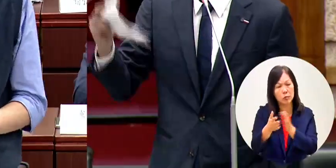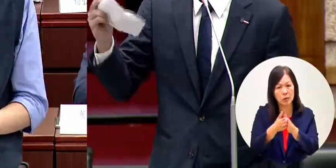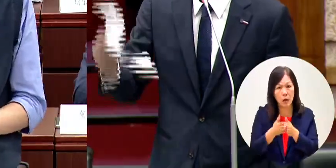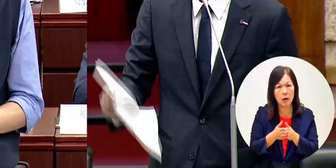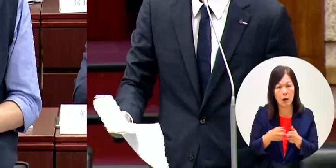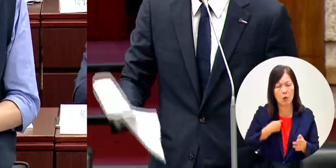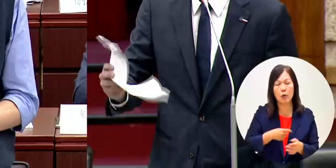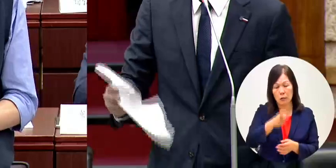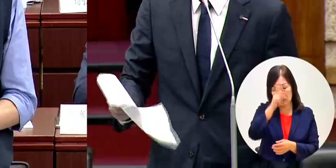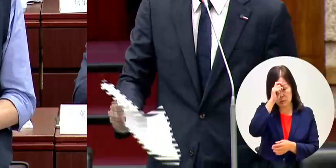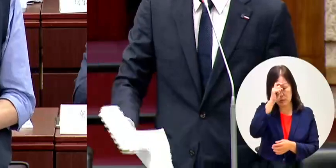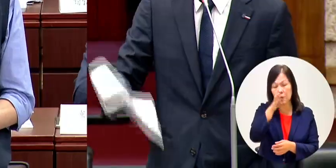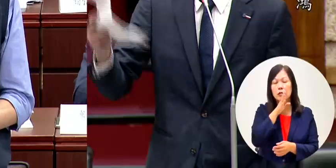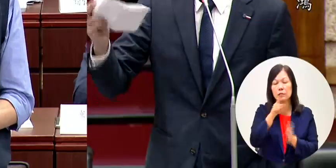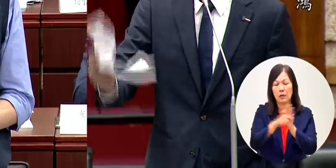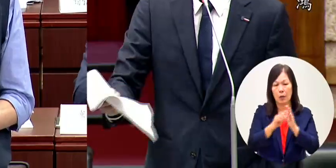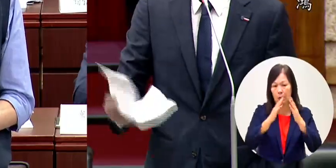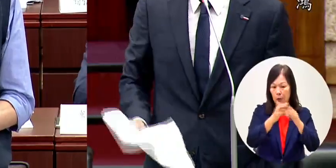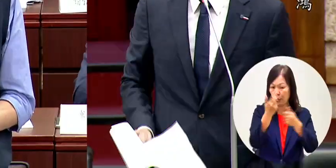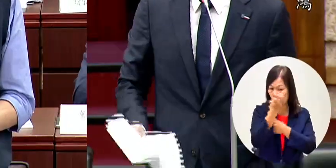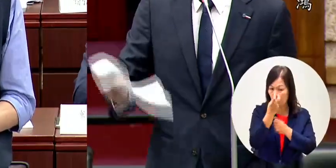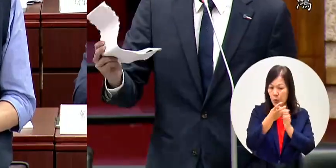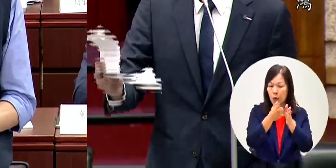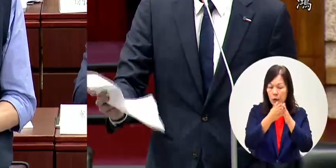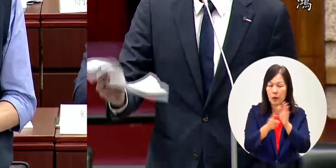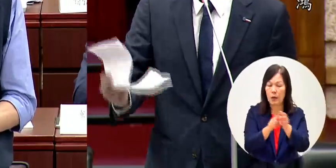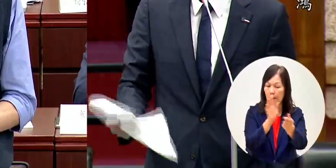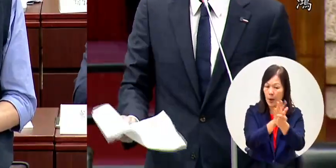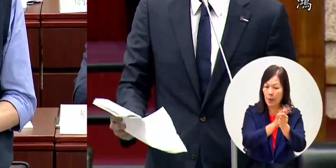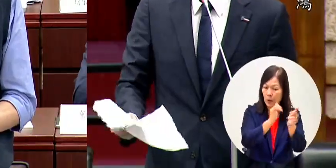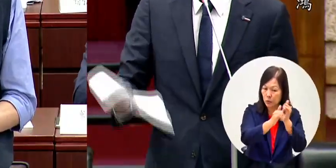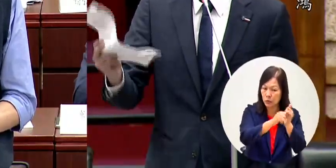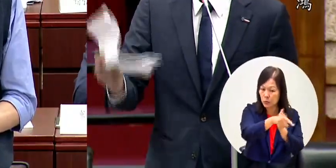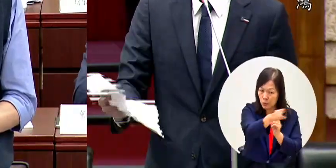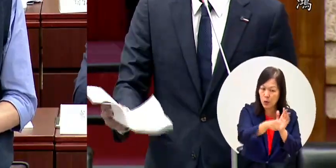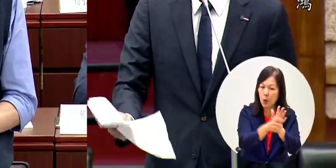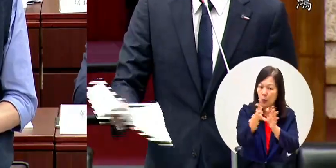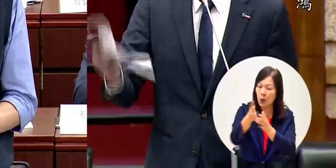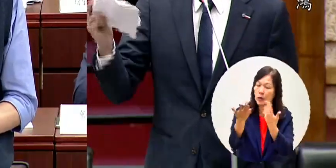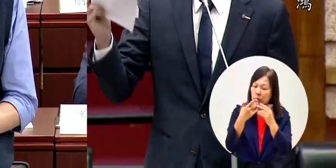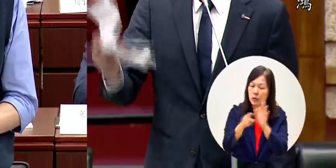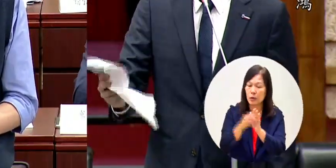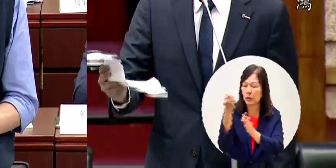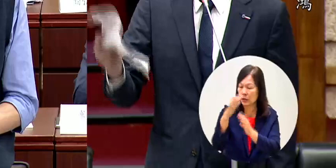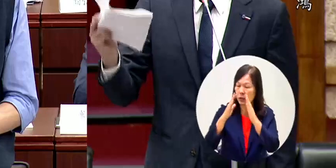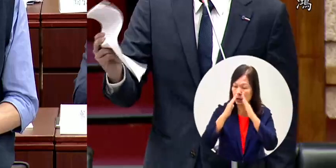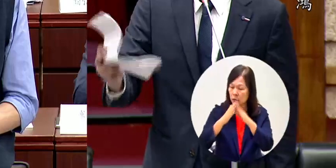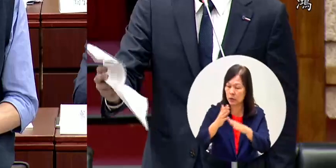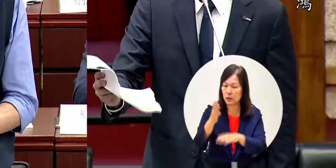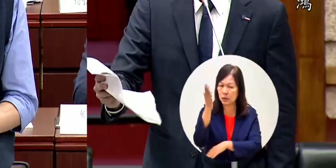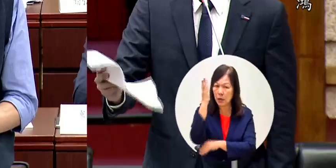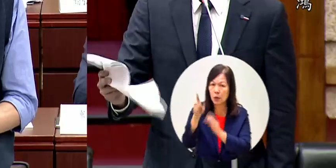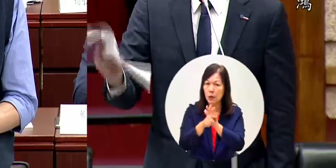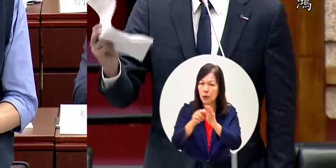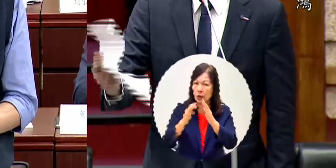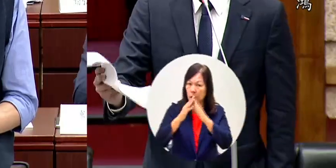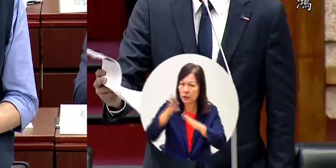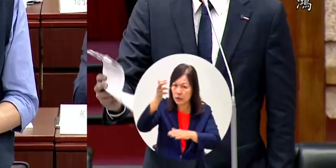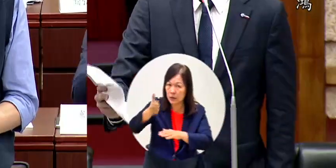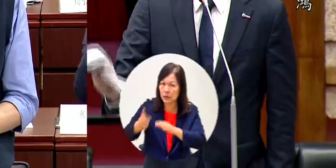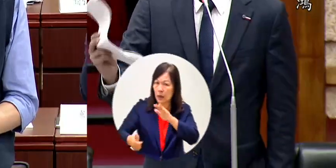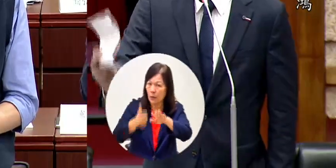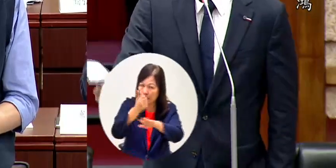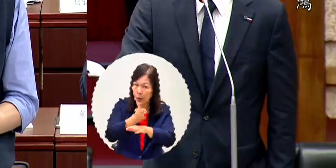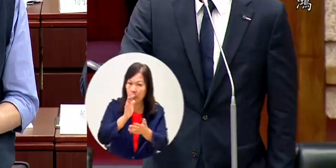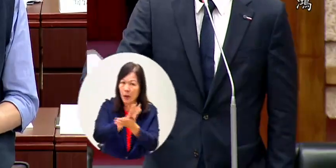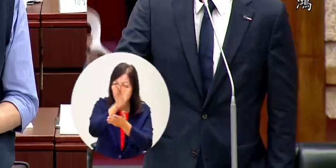督的职责，我们必须帮市民清楚知道说，现在新的市政府韩国瑜当市长的市政府，他誓言要拼经济，但是要有目